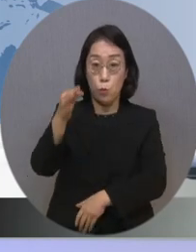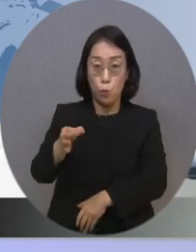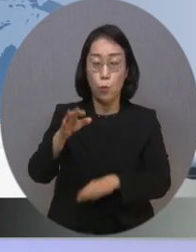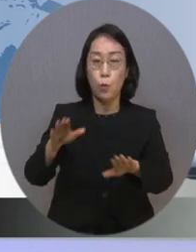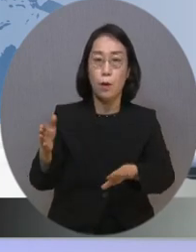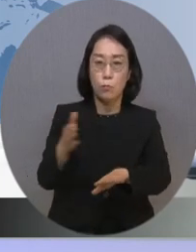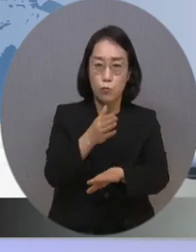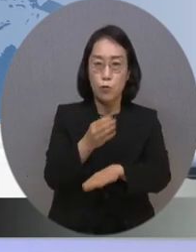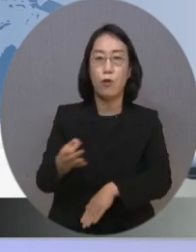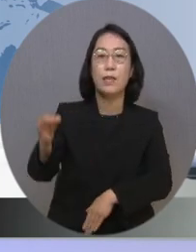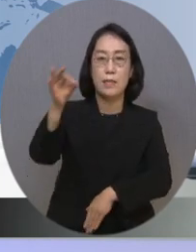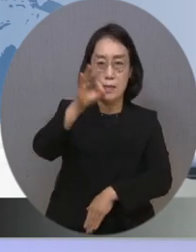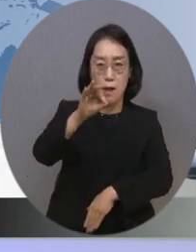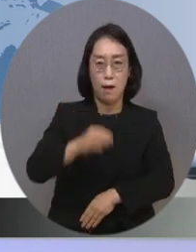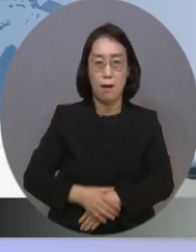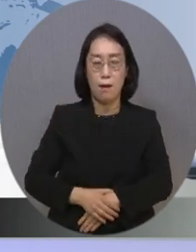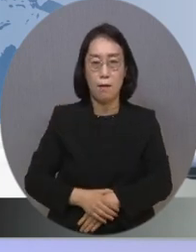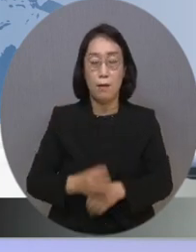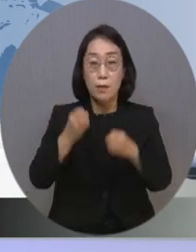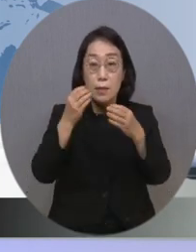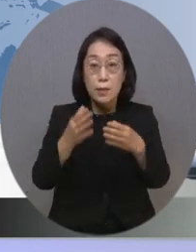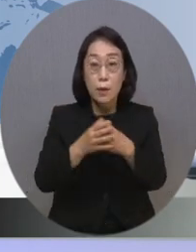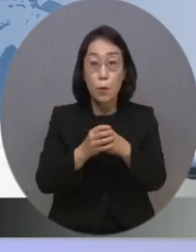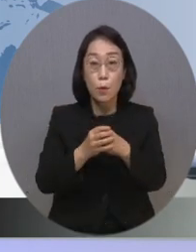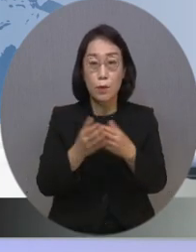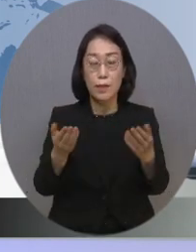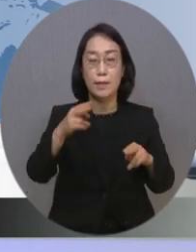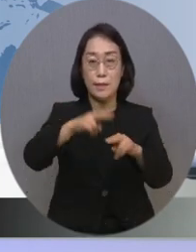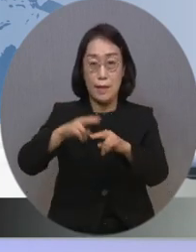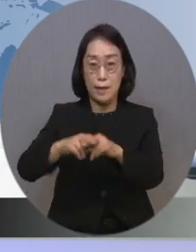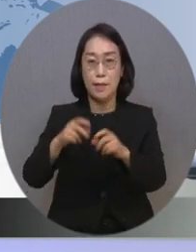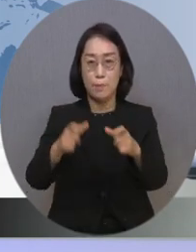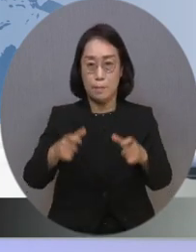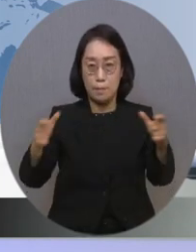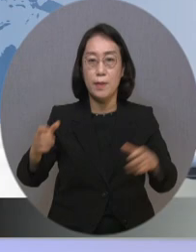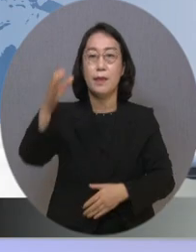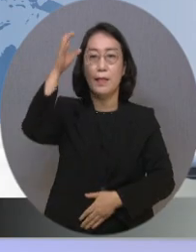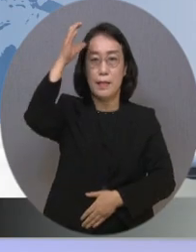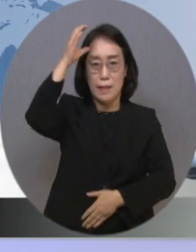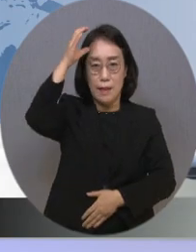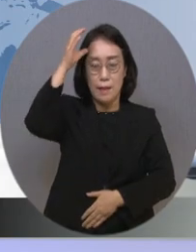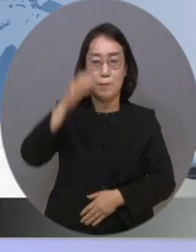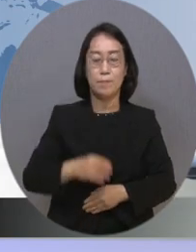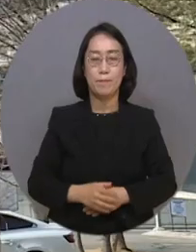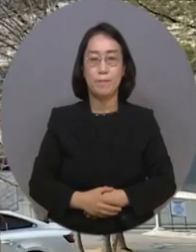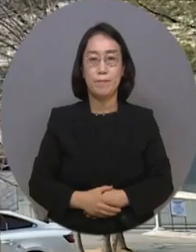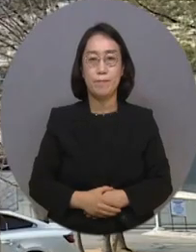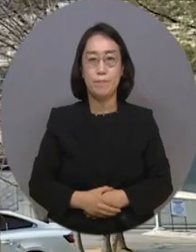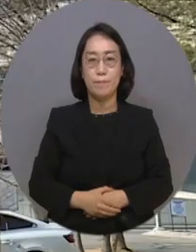올해부터 인상됩니다. 이에 따라 새로운 장애인 일자리 창출이 기대되고 있습니다.